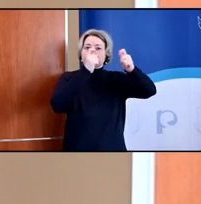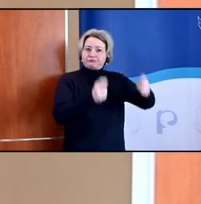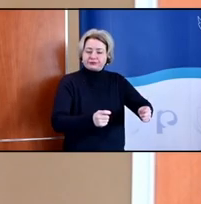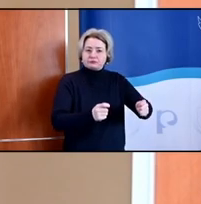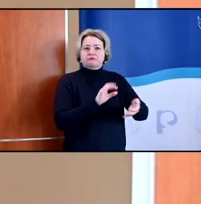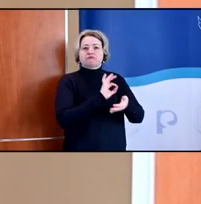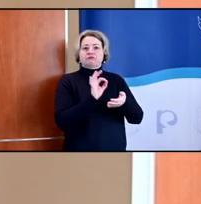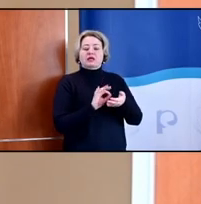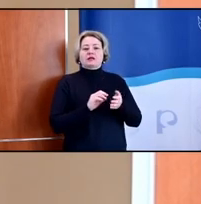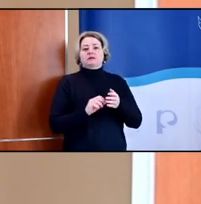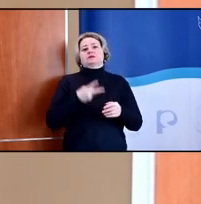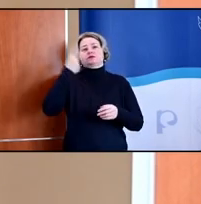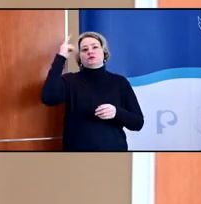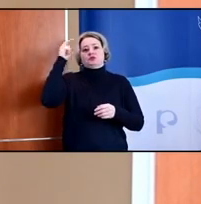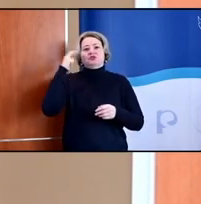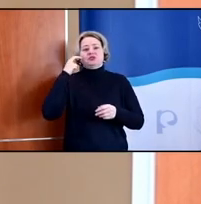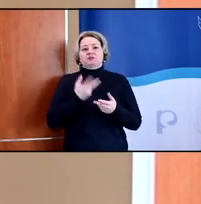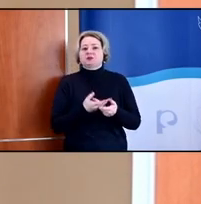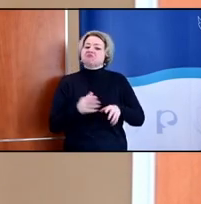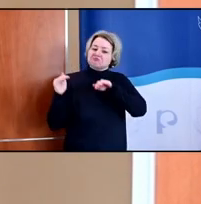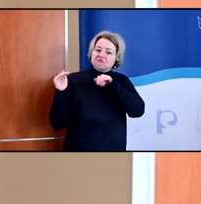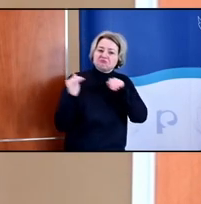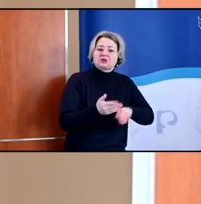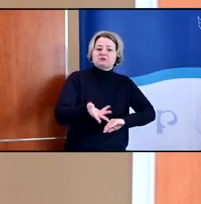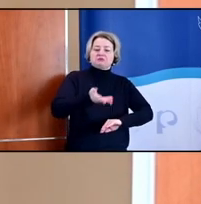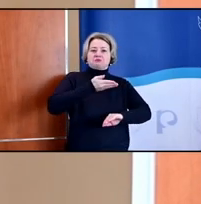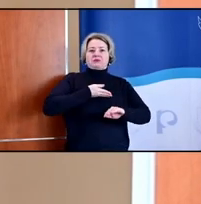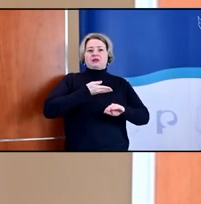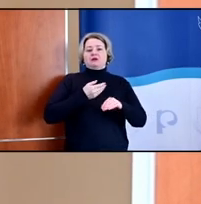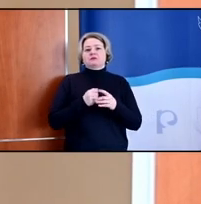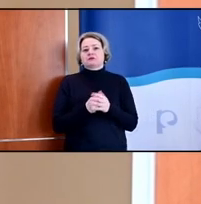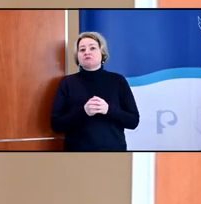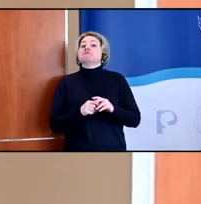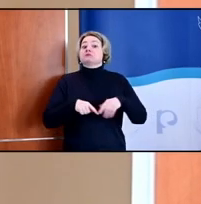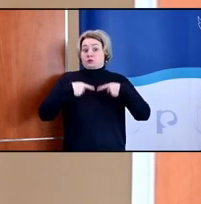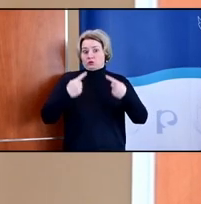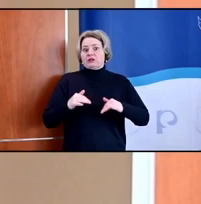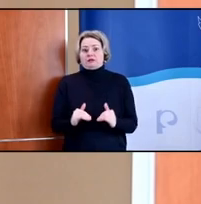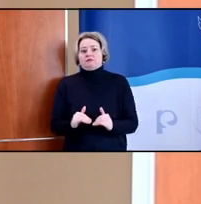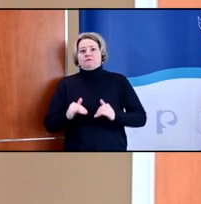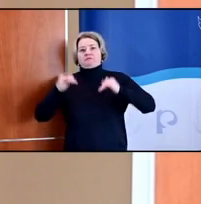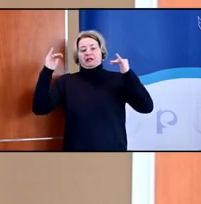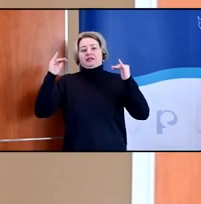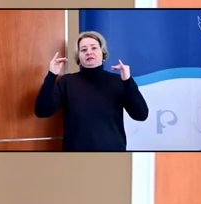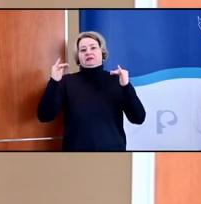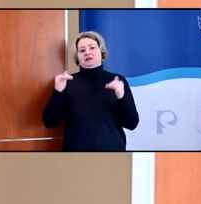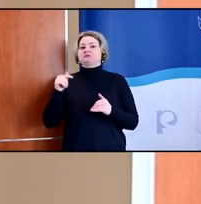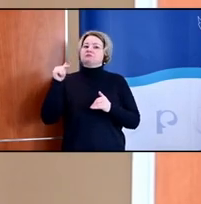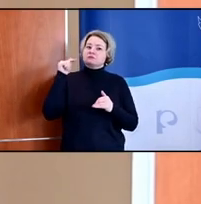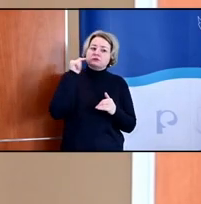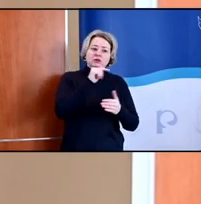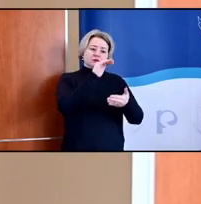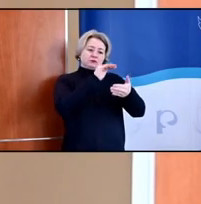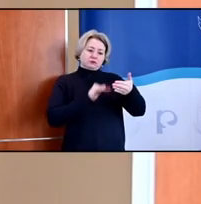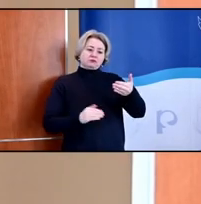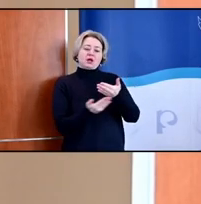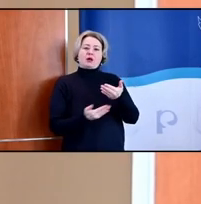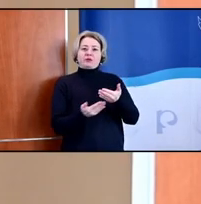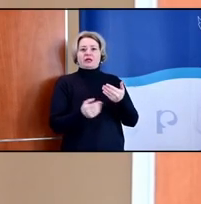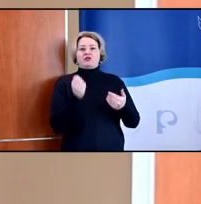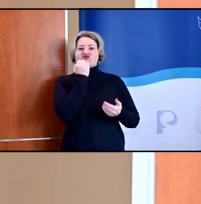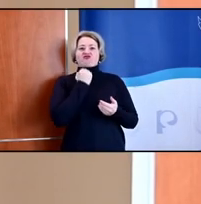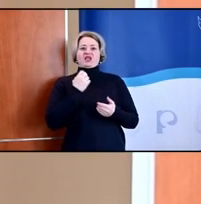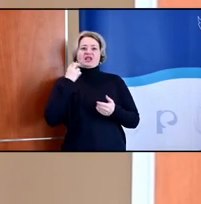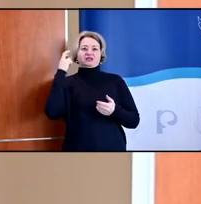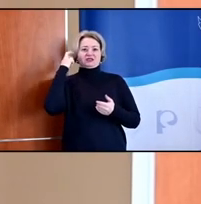intézmények megkapták rá a támogatást és így tudták fejleszteni az intézményüket